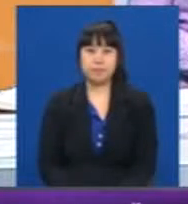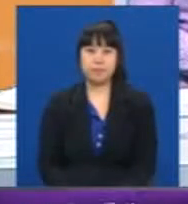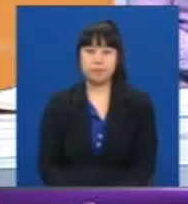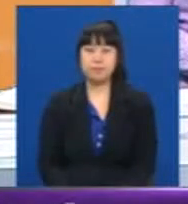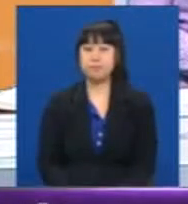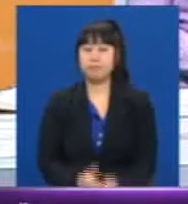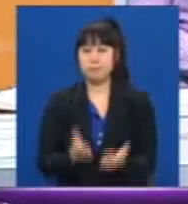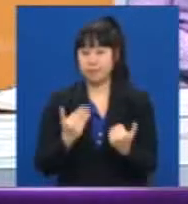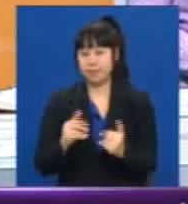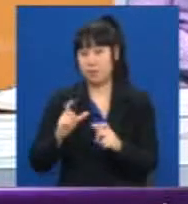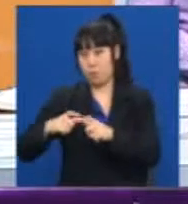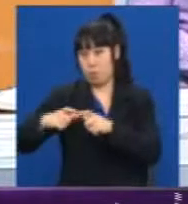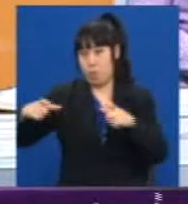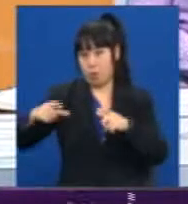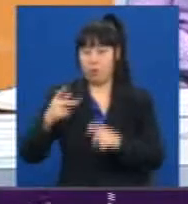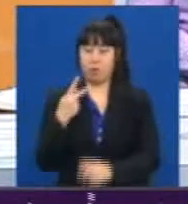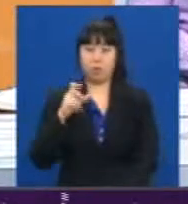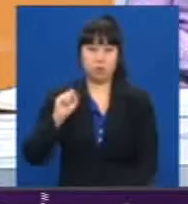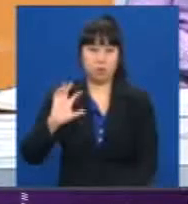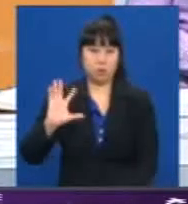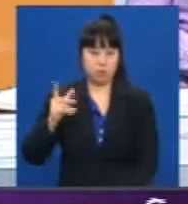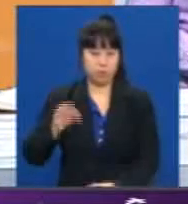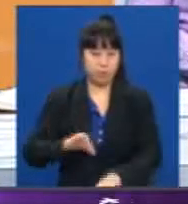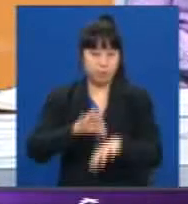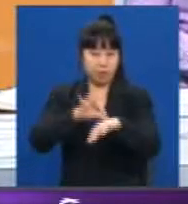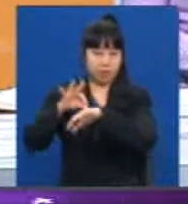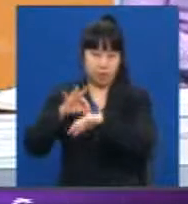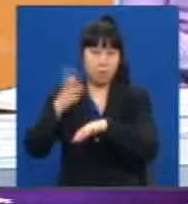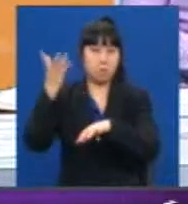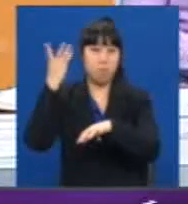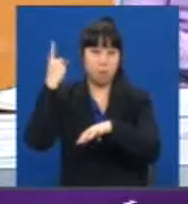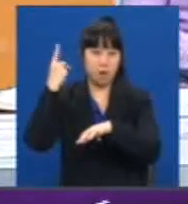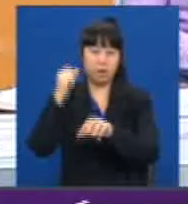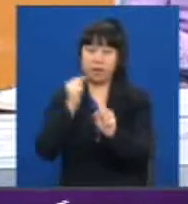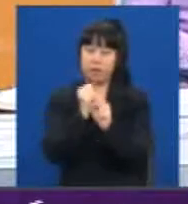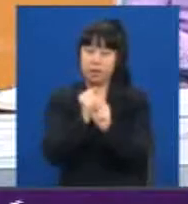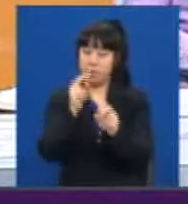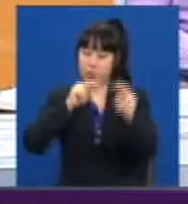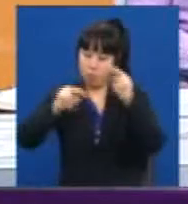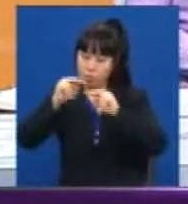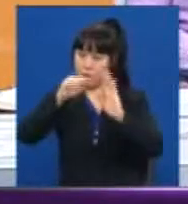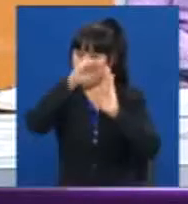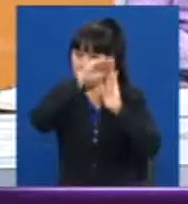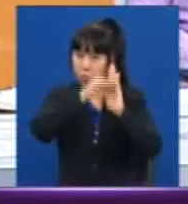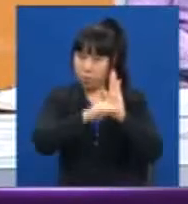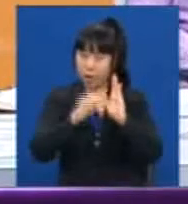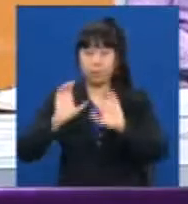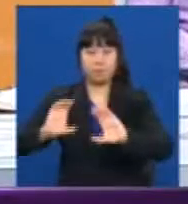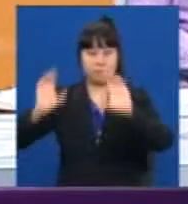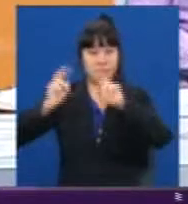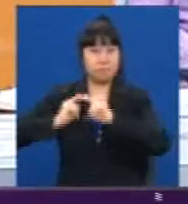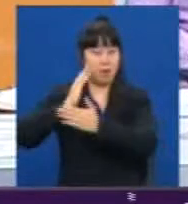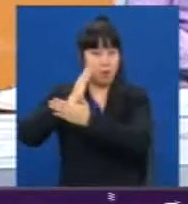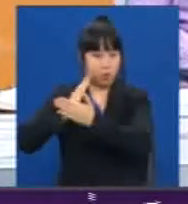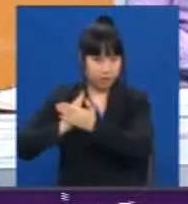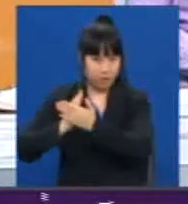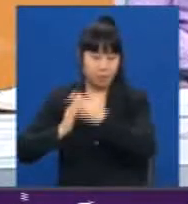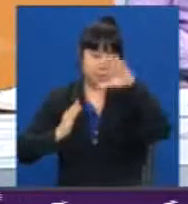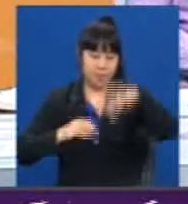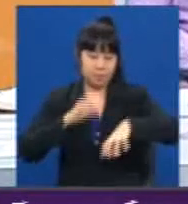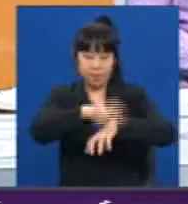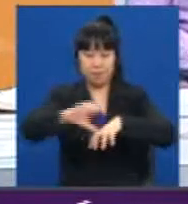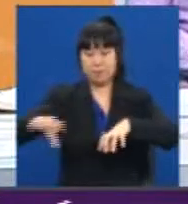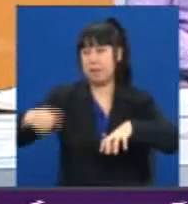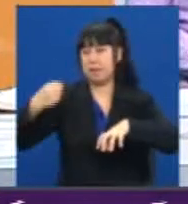ฮะซึ่งซุปเปอร์บอร์ดที่คอยช่วยได้มีการแต่งตั้งมาเมื่อวานนี้เพื่อเธอจะมาดูแลเรื่องของนโยบายของรัฐวิสหกิจหลายสิบแห่ง